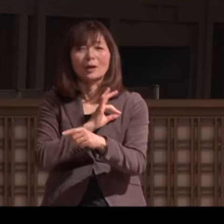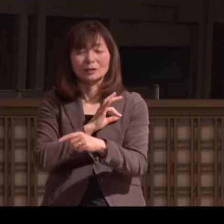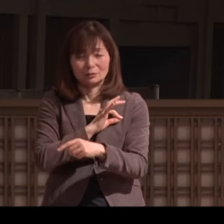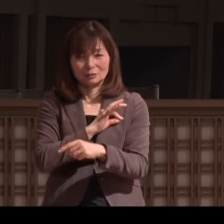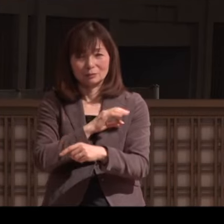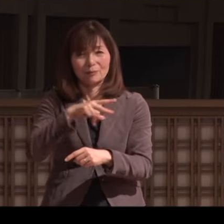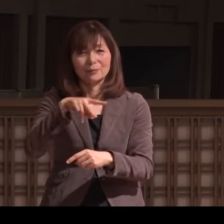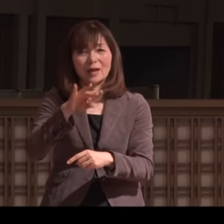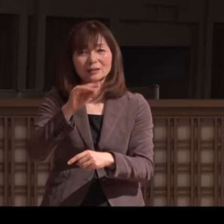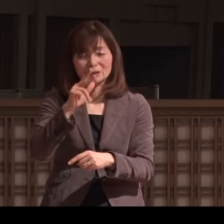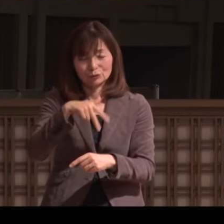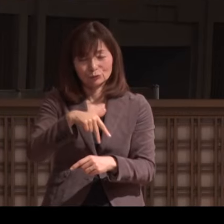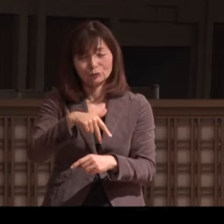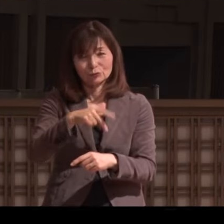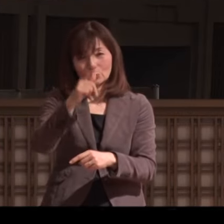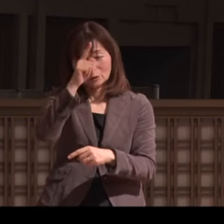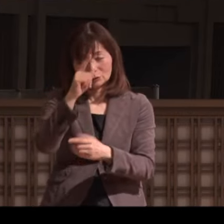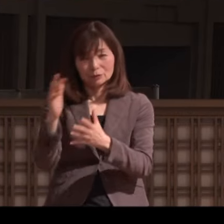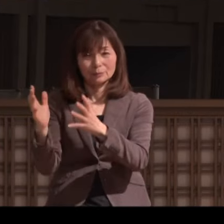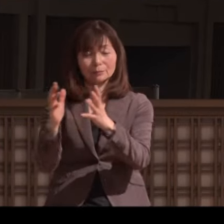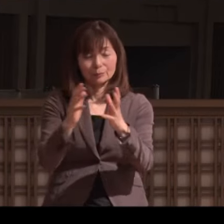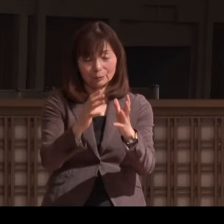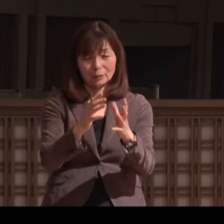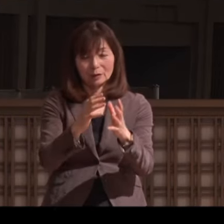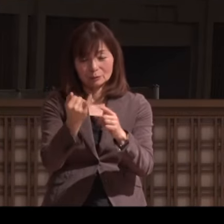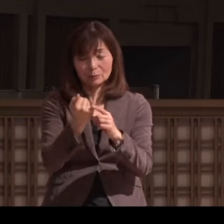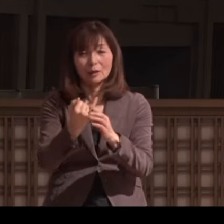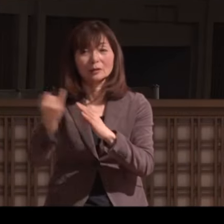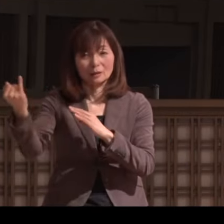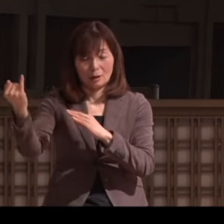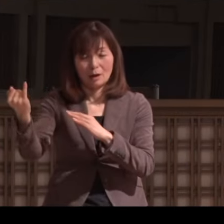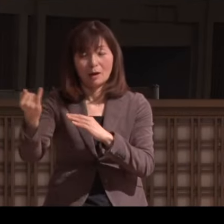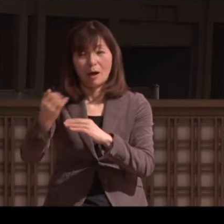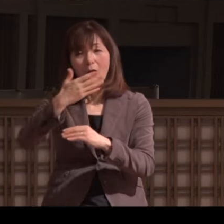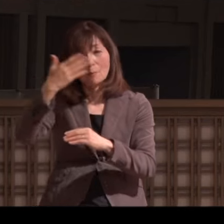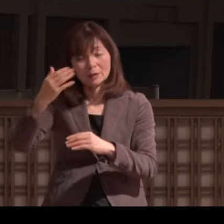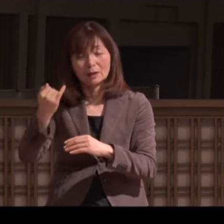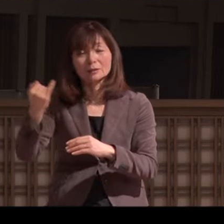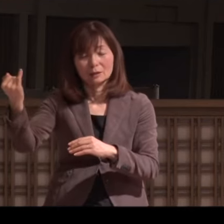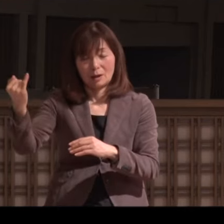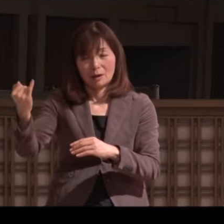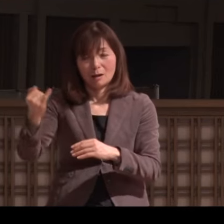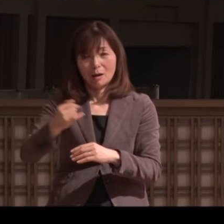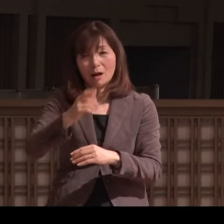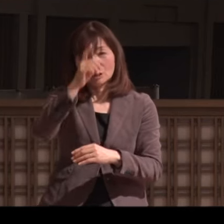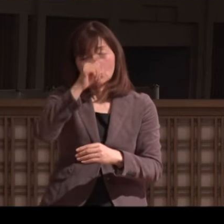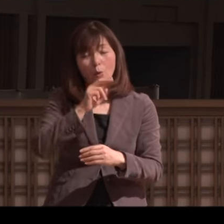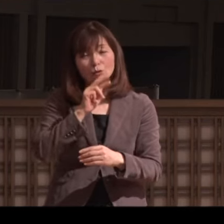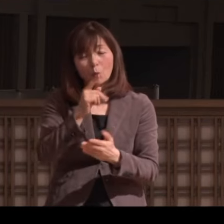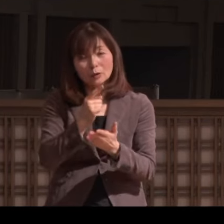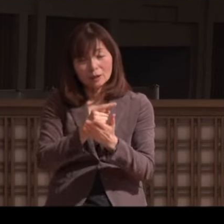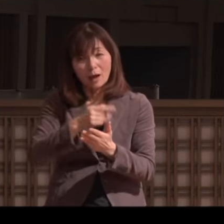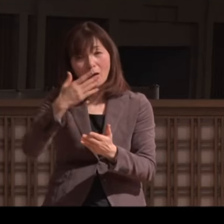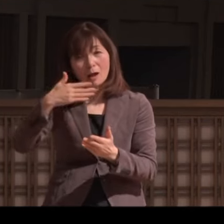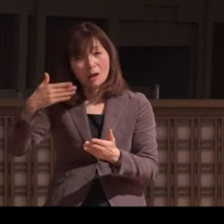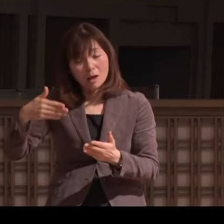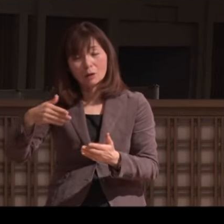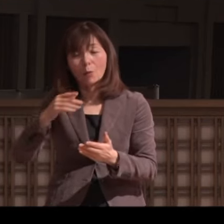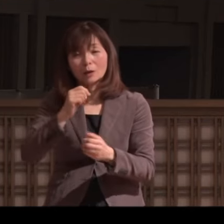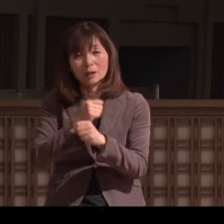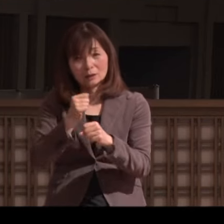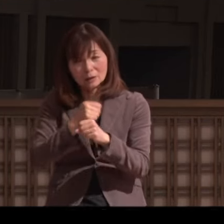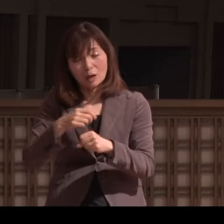ドイツが来た時には亡命しましたねアメリカにだからドイツ語しかできないけどアメリカこれは心が不安だったでしょうこのアメリカで英語で本を